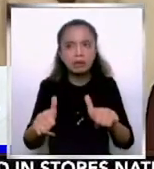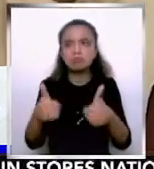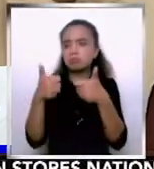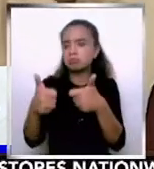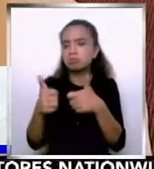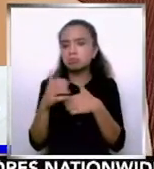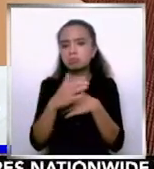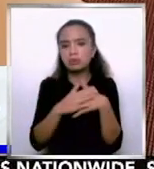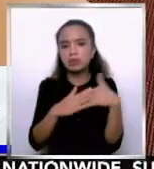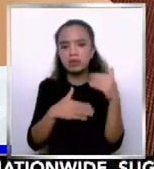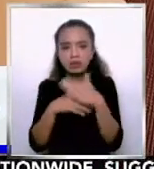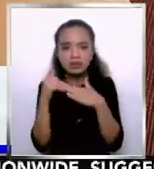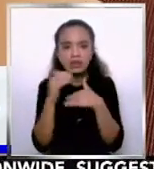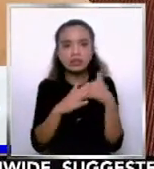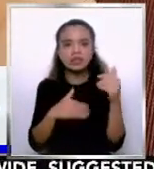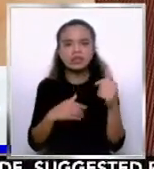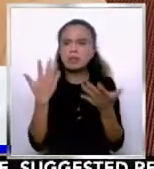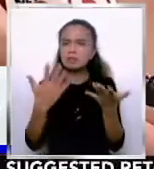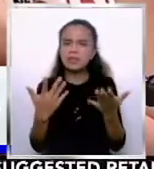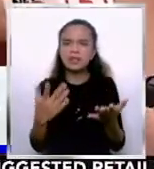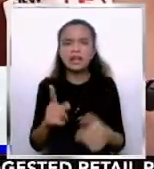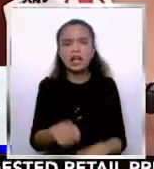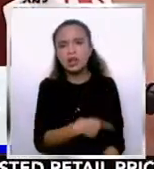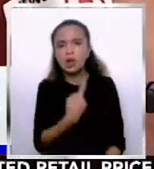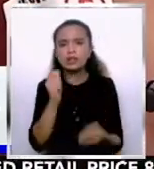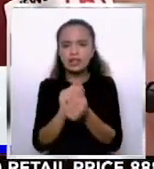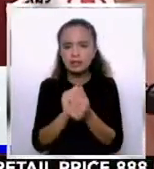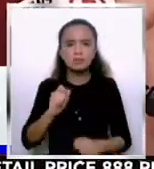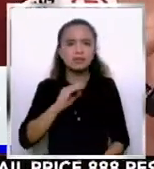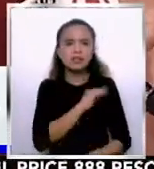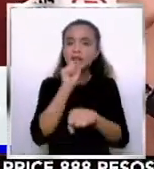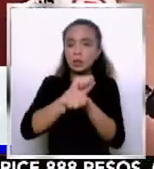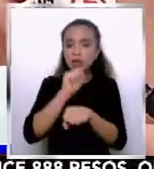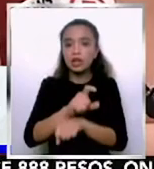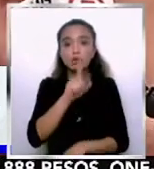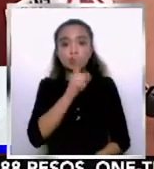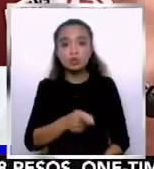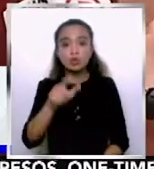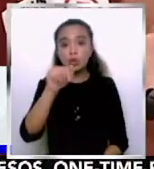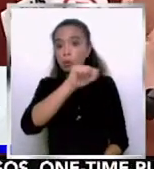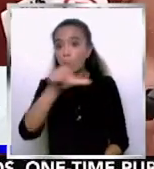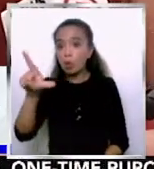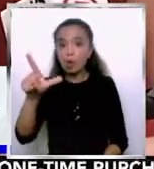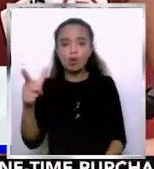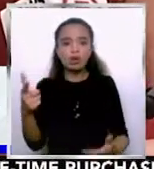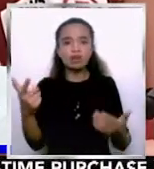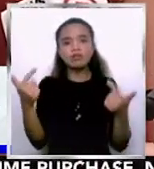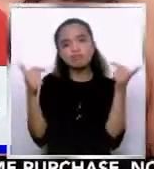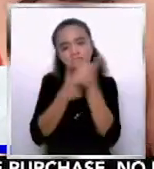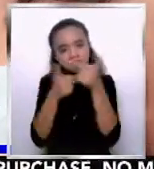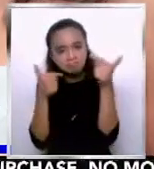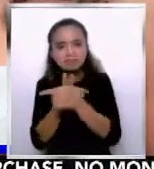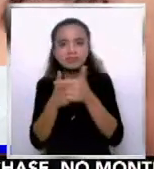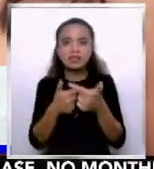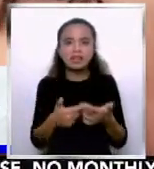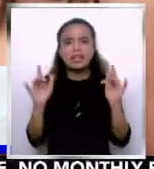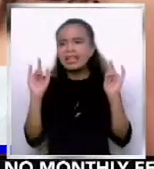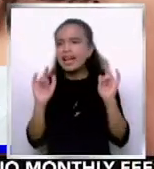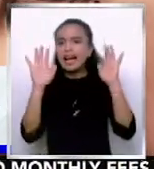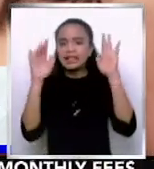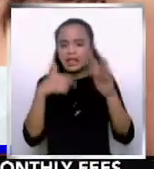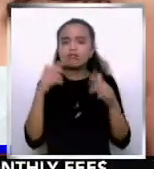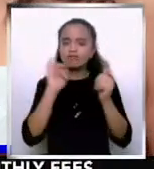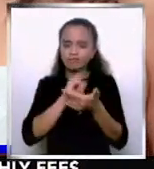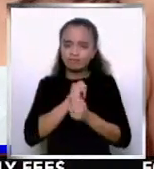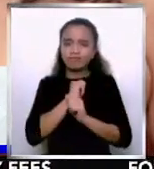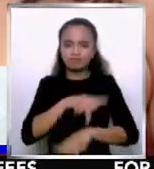rin nakatrabaho yung staff na kasama namin dito. He makes sure talaga na lahat tumatawa, magaan, and I appreciate that. Yun naman din yung